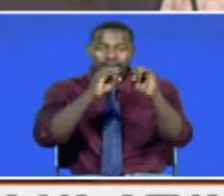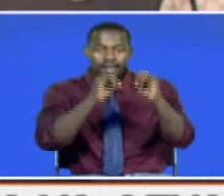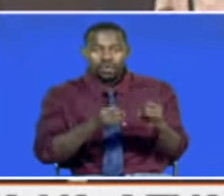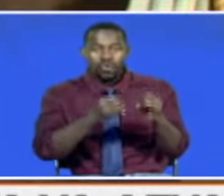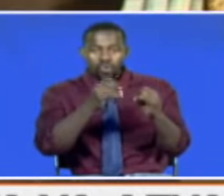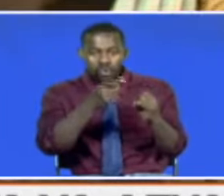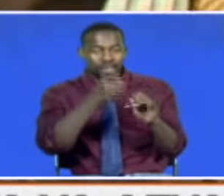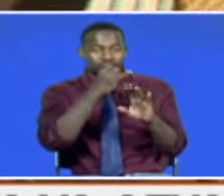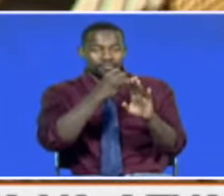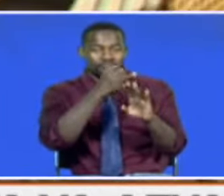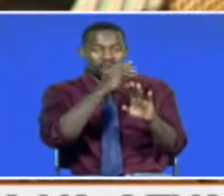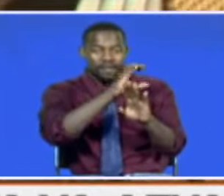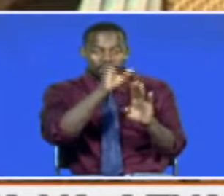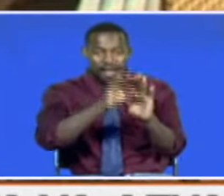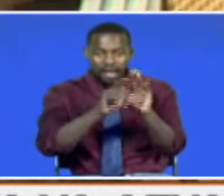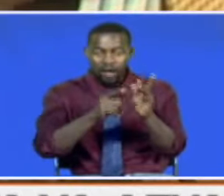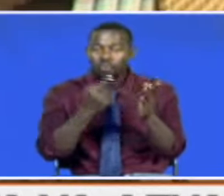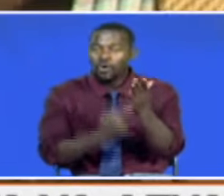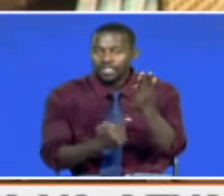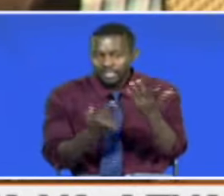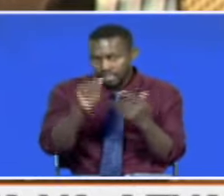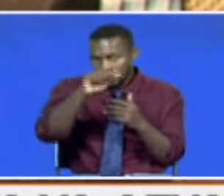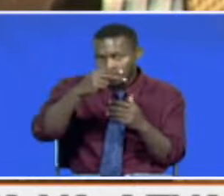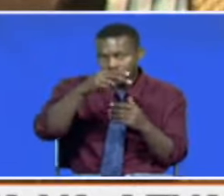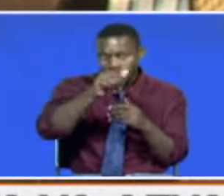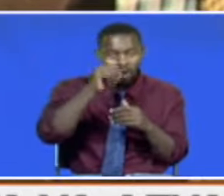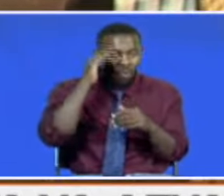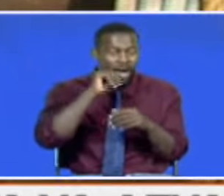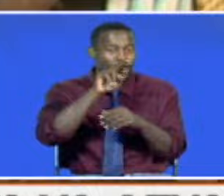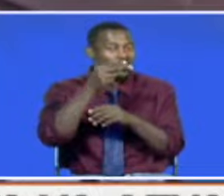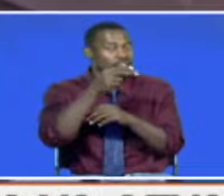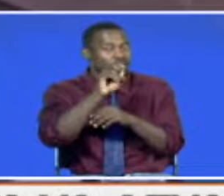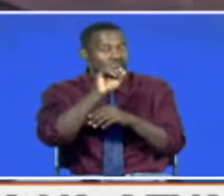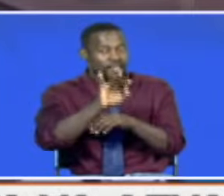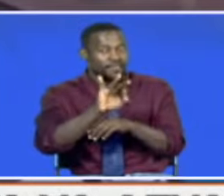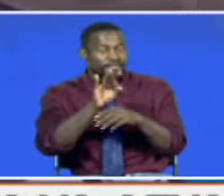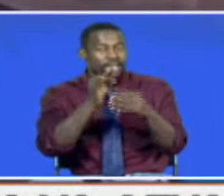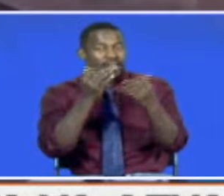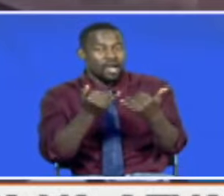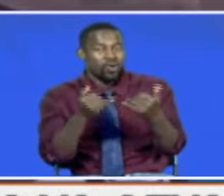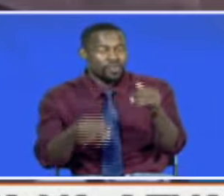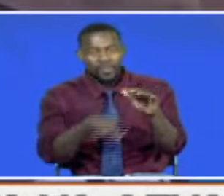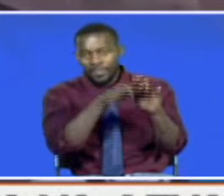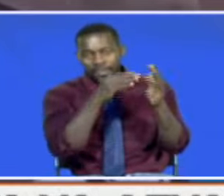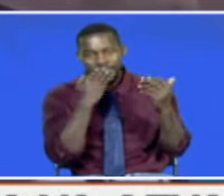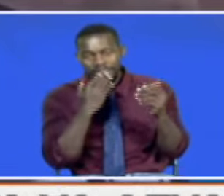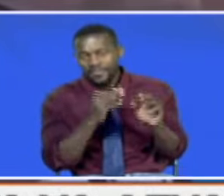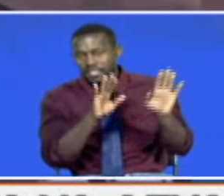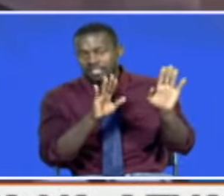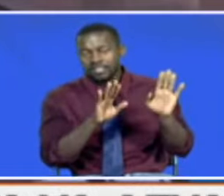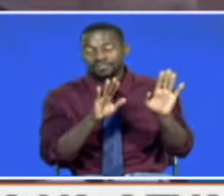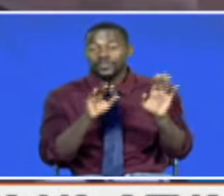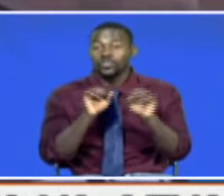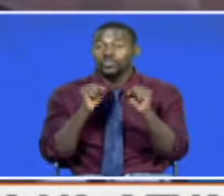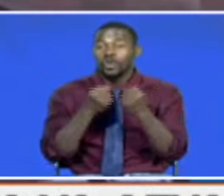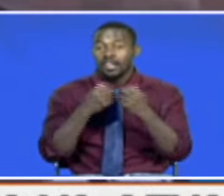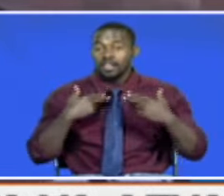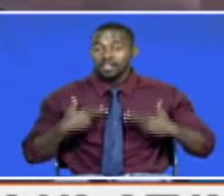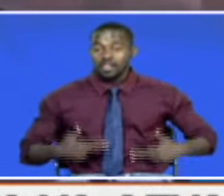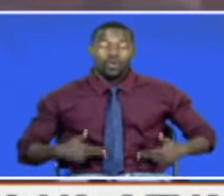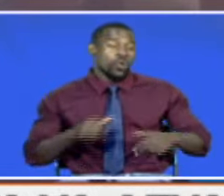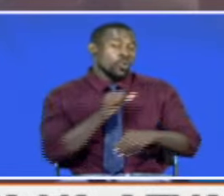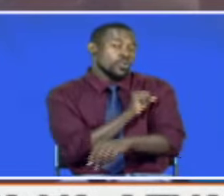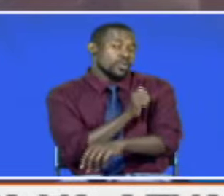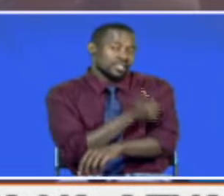SHA baada ya ule wa kale wa NHIF kufutiliwa mbali. Social Health Authority. Zoezi la uzinduzi wa bima hiyo